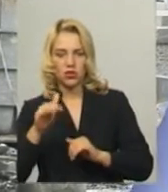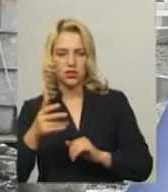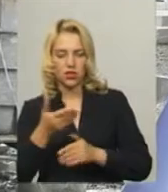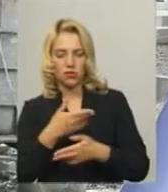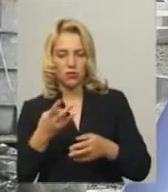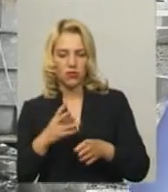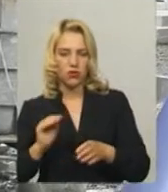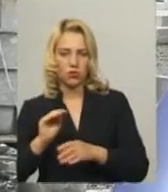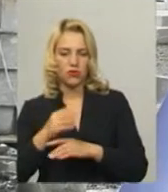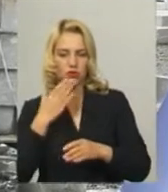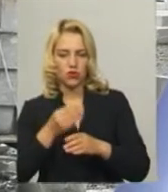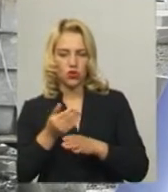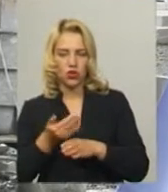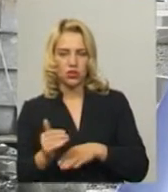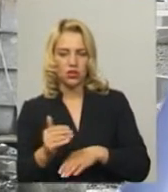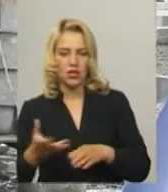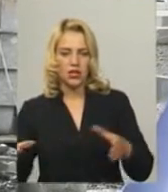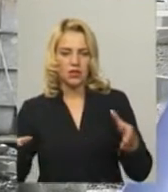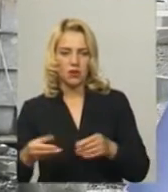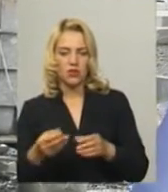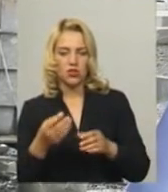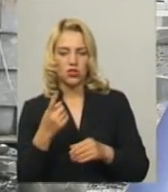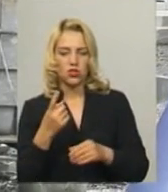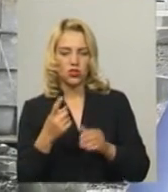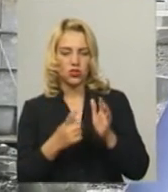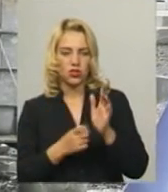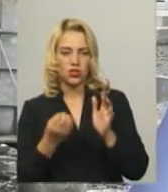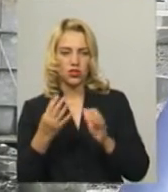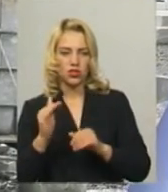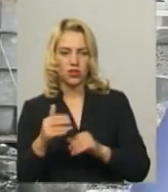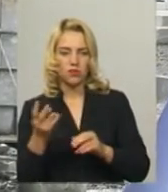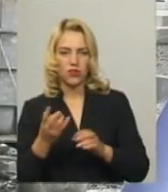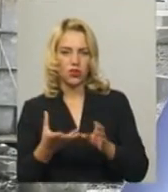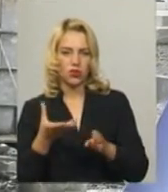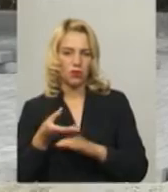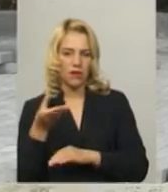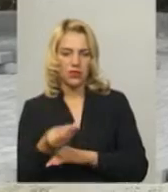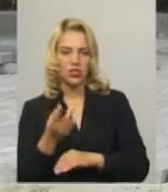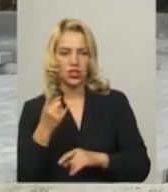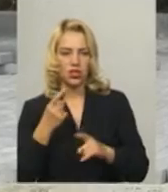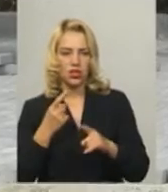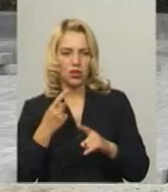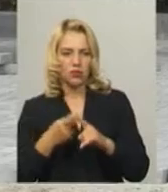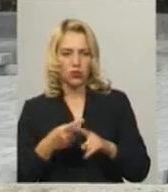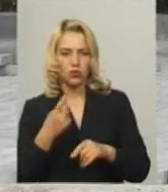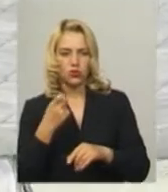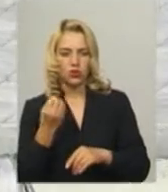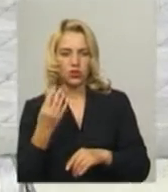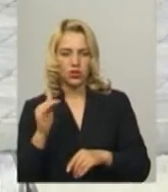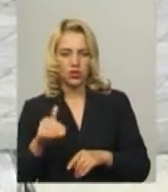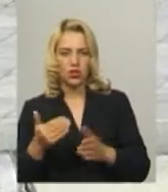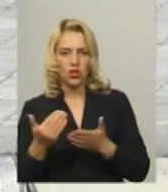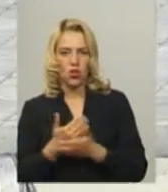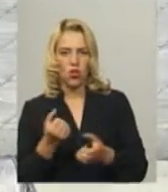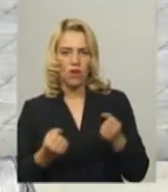маємо додати до своєї частки співфінансування 714 тисяч, маємо додати 130 тисяч гривень. За словами Віталія Здебського, новий автомобіль